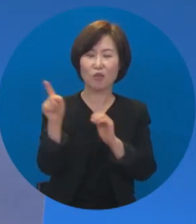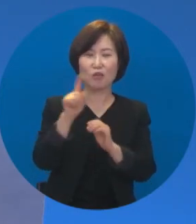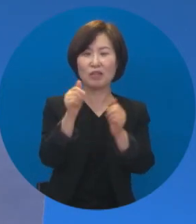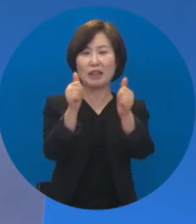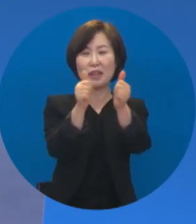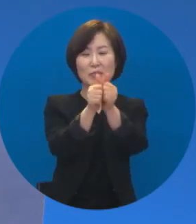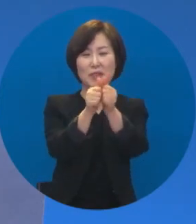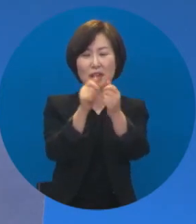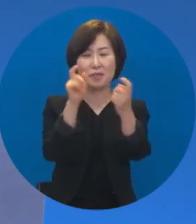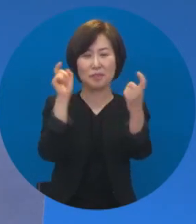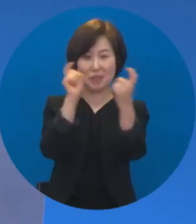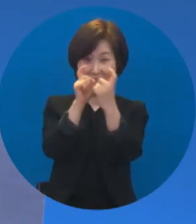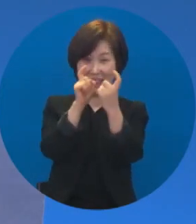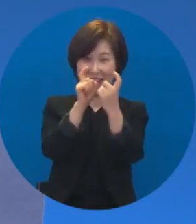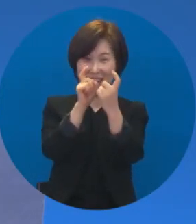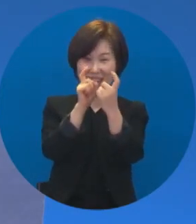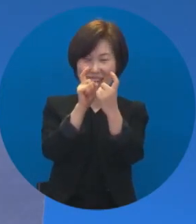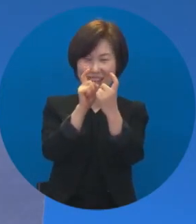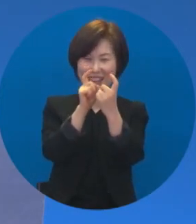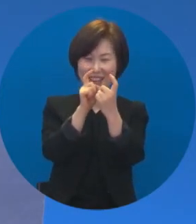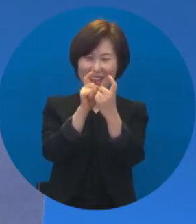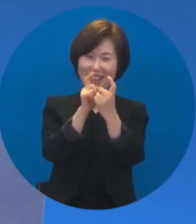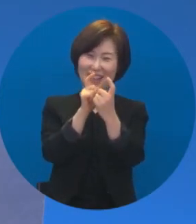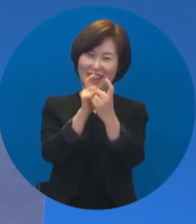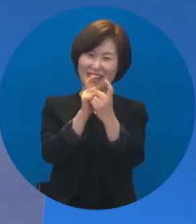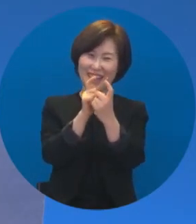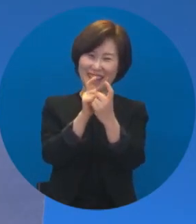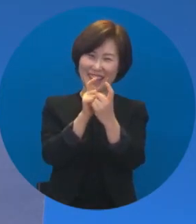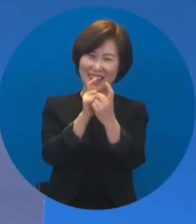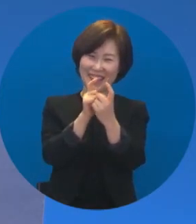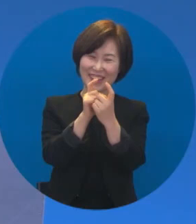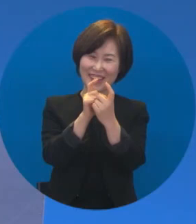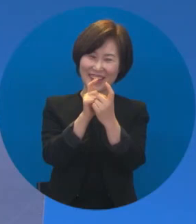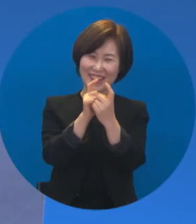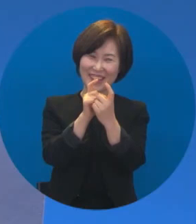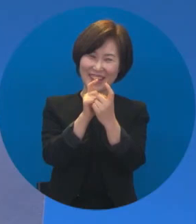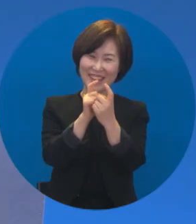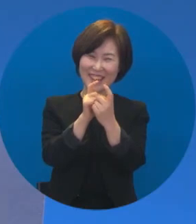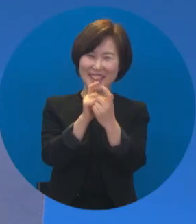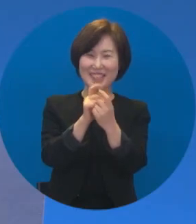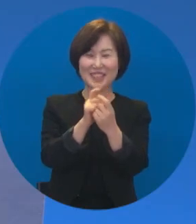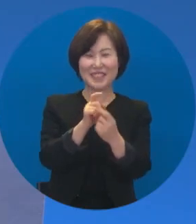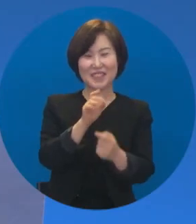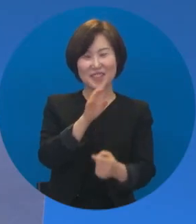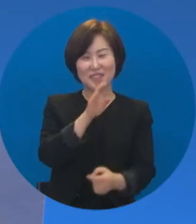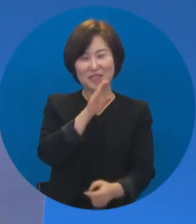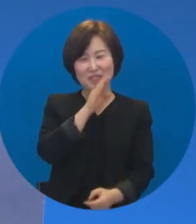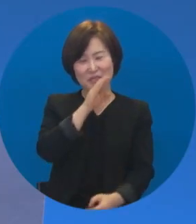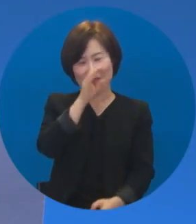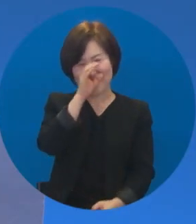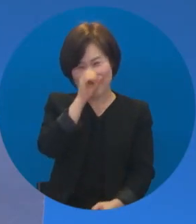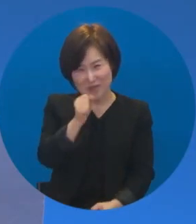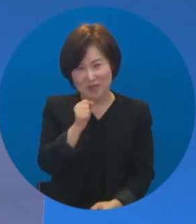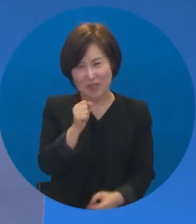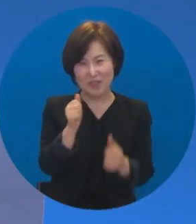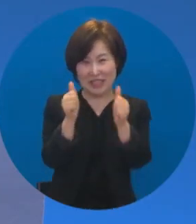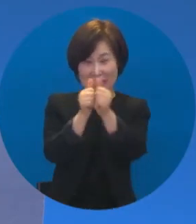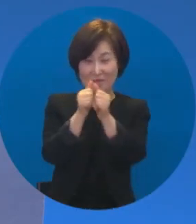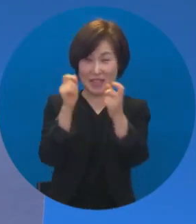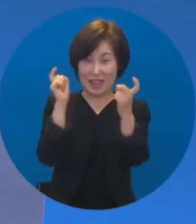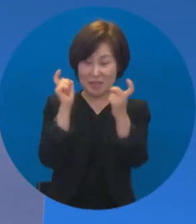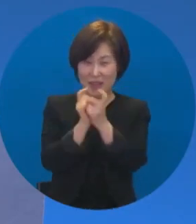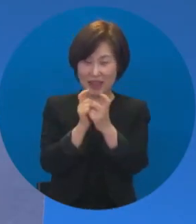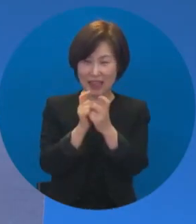그리고 못 이기는 척, 끌려가는 척 사실은 아주 좋았는데 그렇게 1년